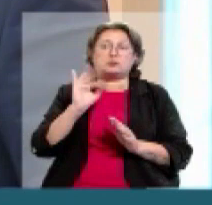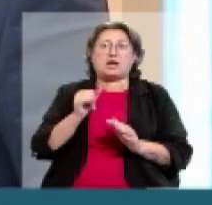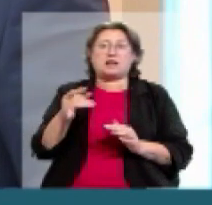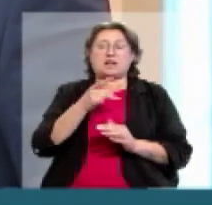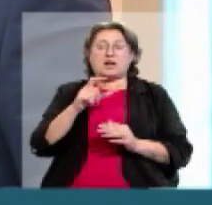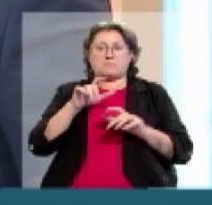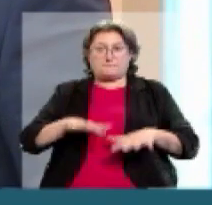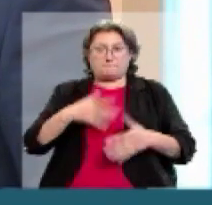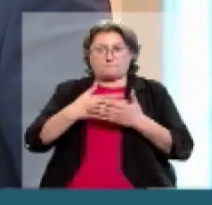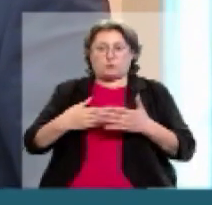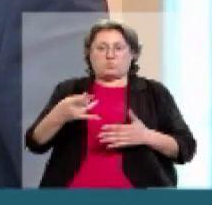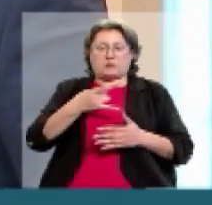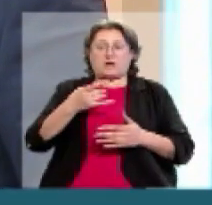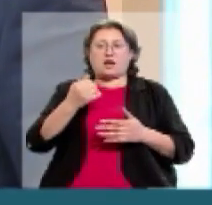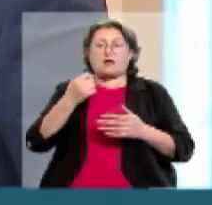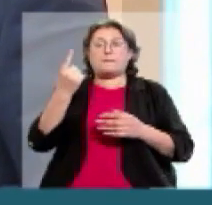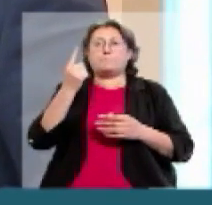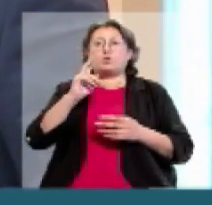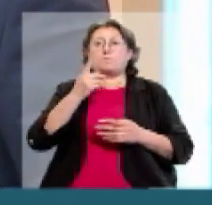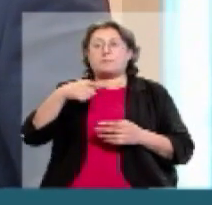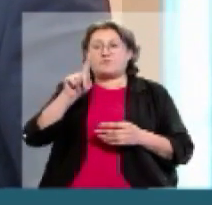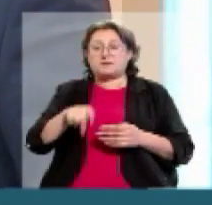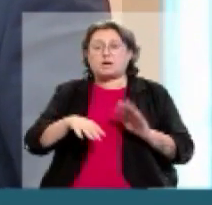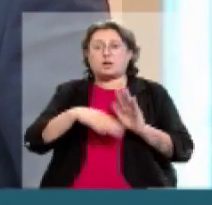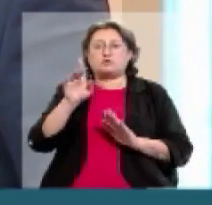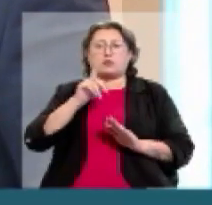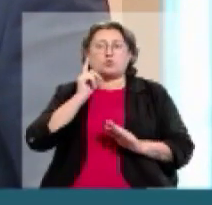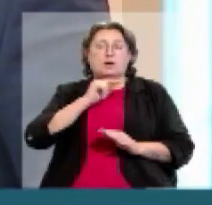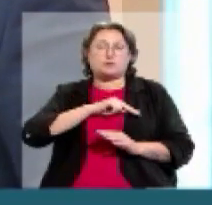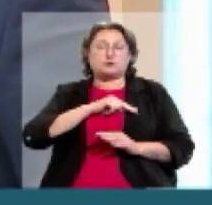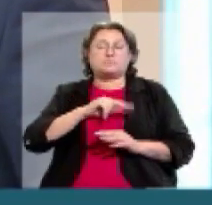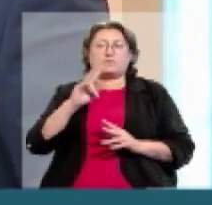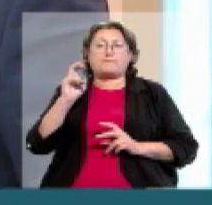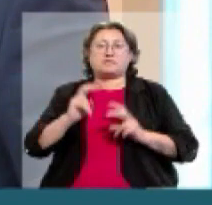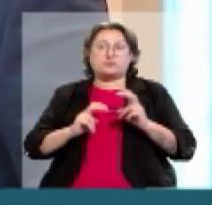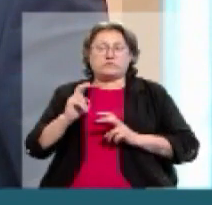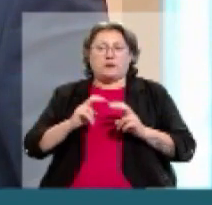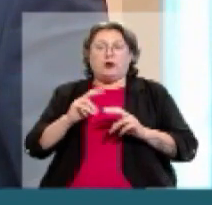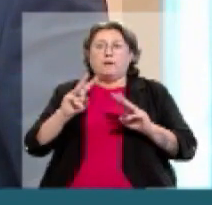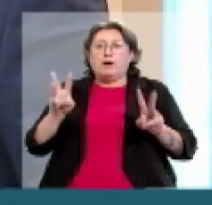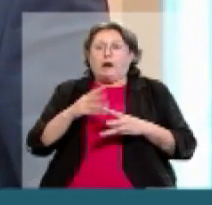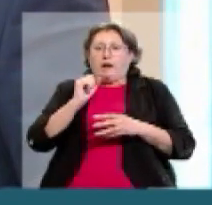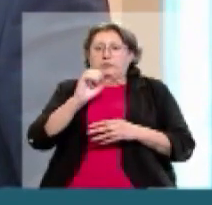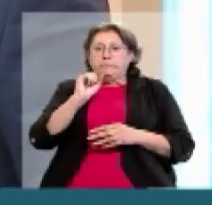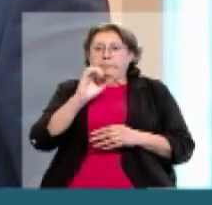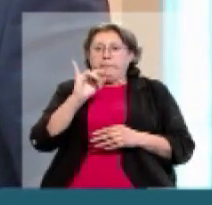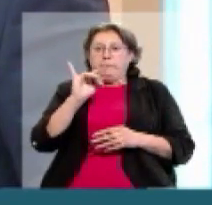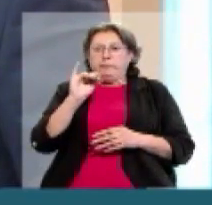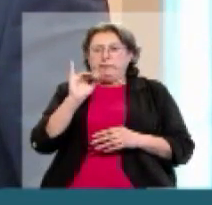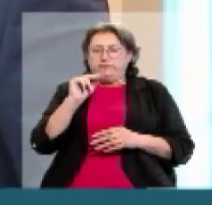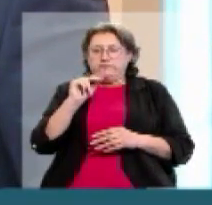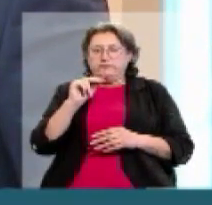марапаттаймыз. Айта кетейік, өндірістің үздік жас қызметкері номинациясының бірінші орын иегері өрт сөндіруші Анатолий Асқарұлы Исмағұлов Астанада